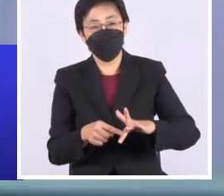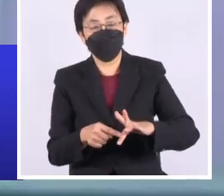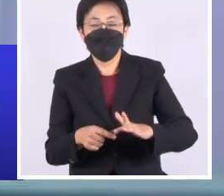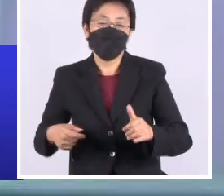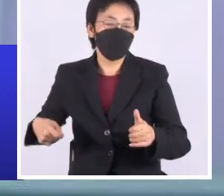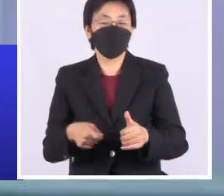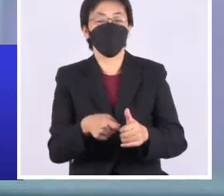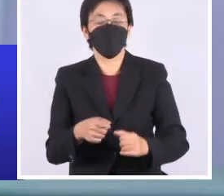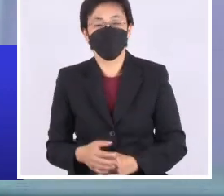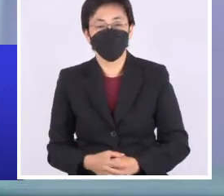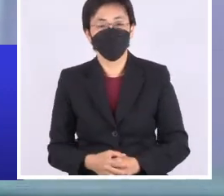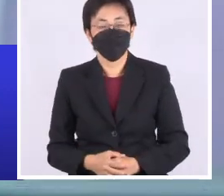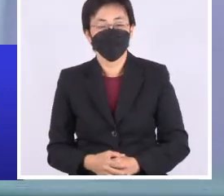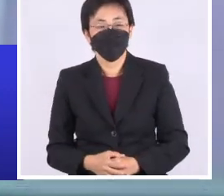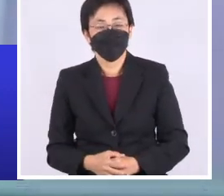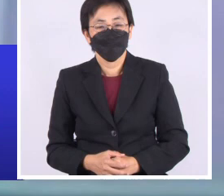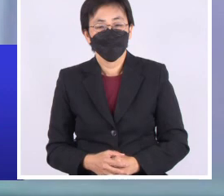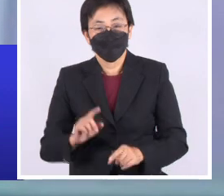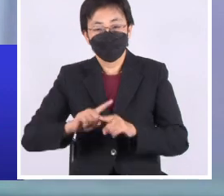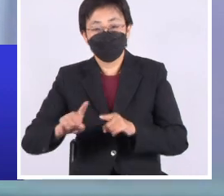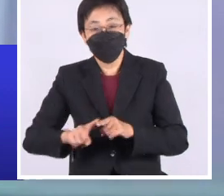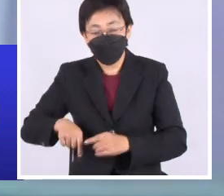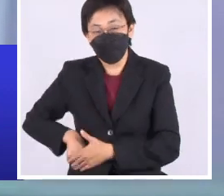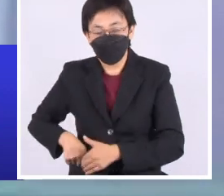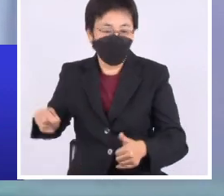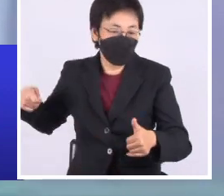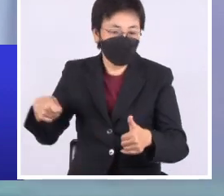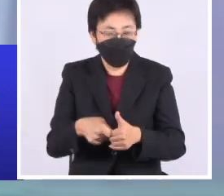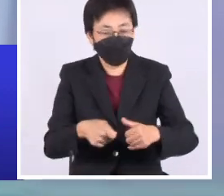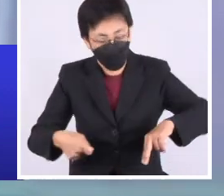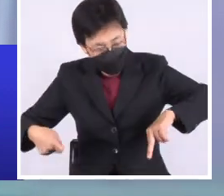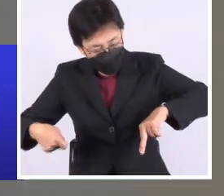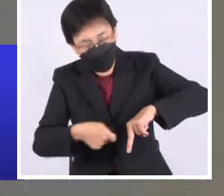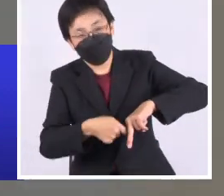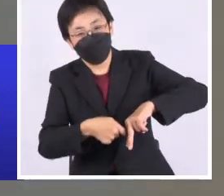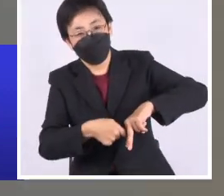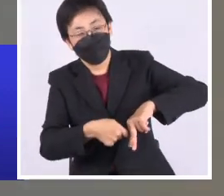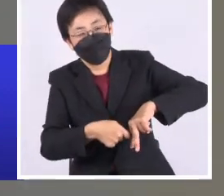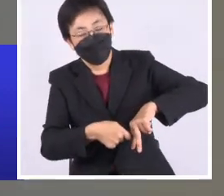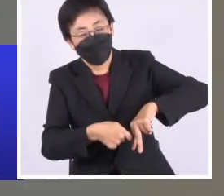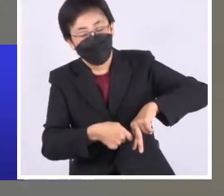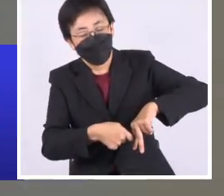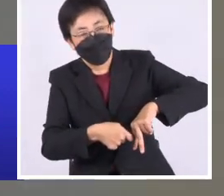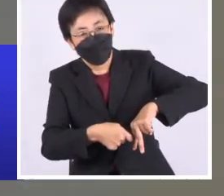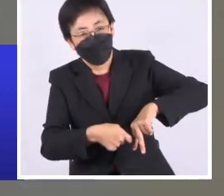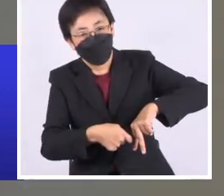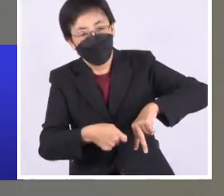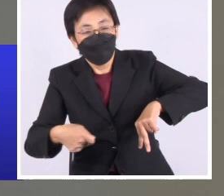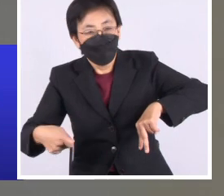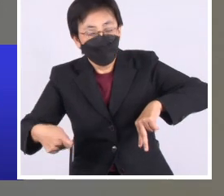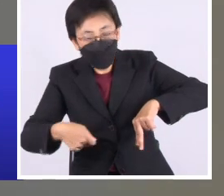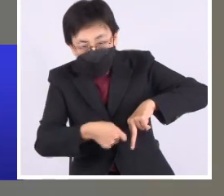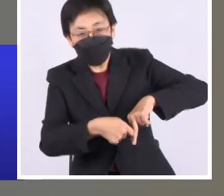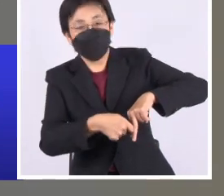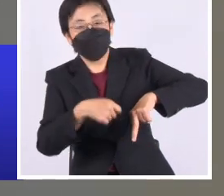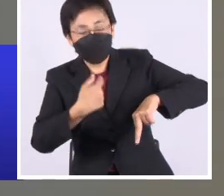นข่าวนี่นะครับจากนั้นผู้ต้องหาก็ได้ใช้มีดที่พกมาแทงเข้าที่ต้นขาซ้ายของผู้ตายและก็หลังก่อเหตุก็หลบหนีไปทางบันไดหนีไ